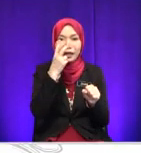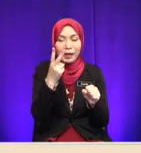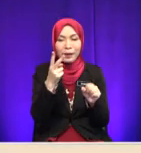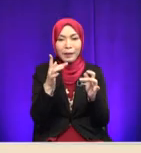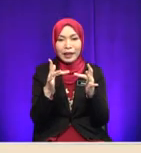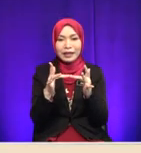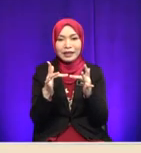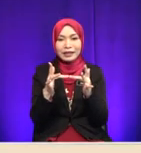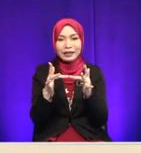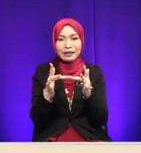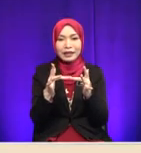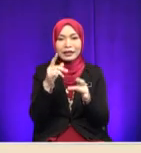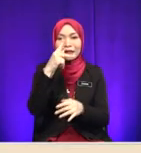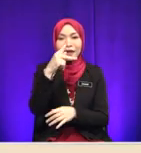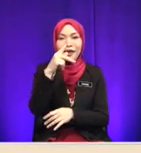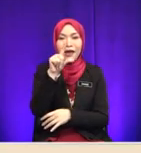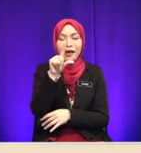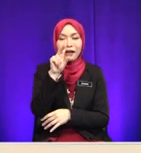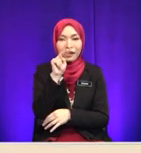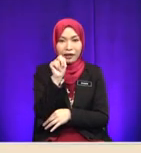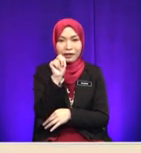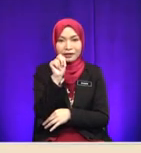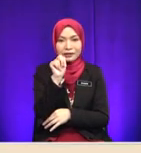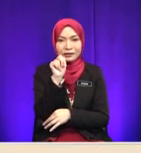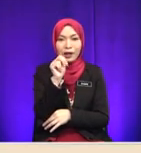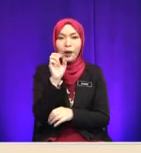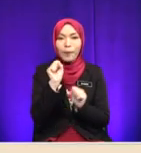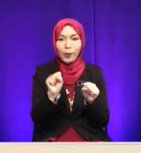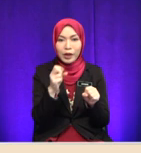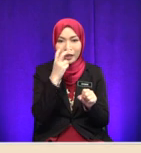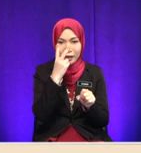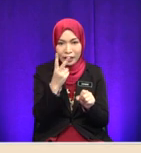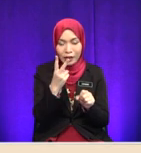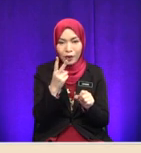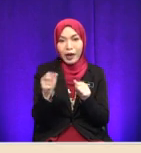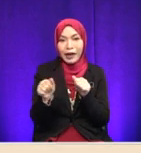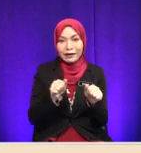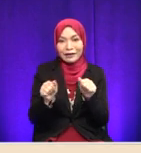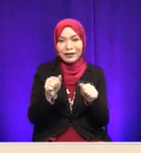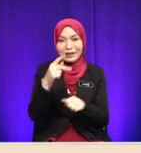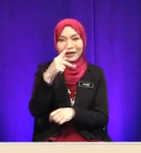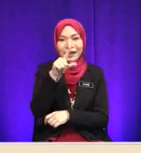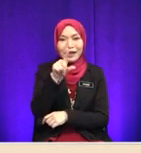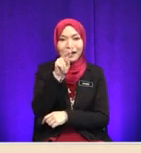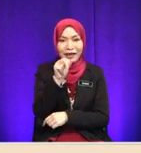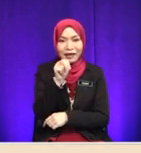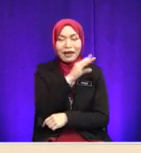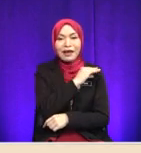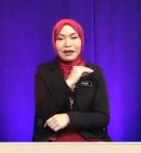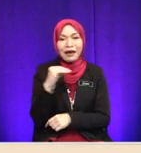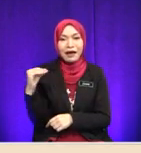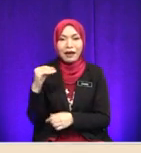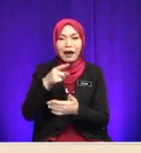informasi. Banyak informasi di situ, kamu boleh tengok menteri-menteri yang terlibat, aktiviti KLN dan apa